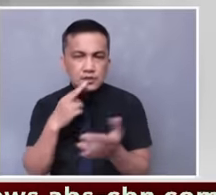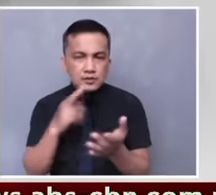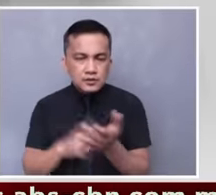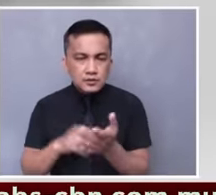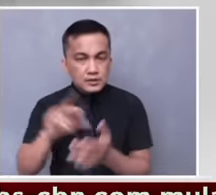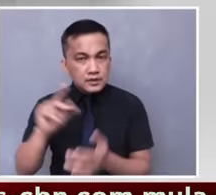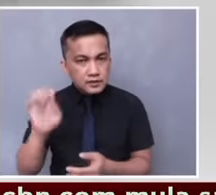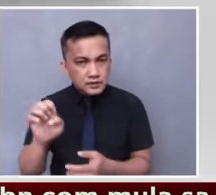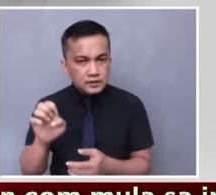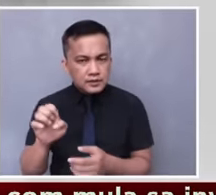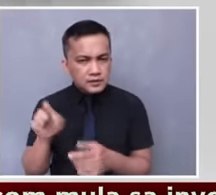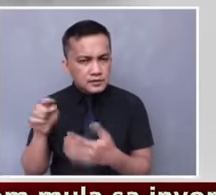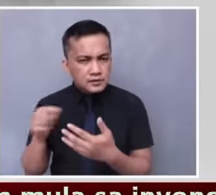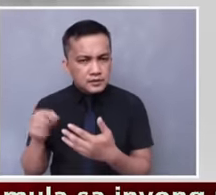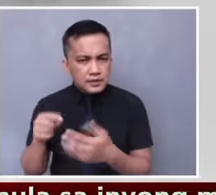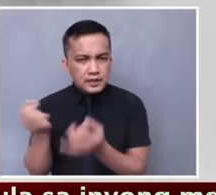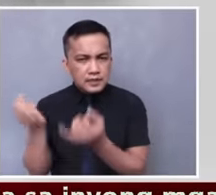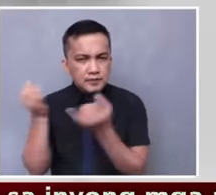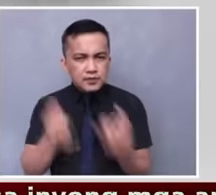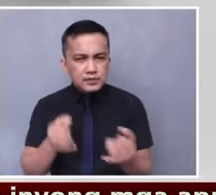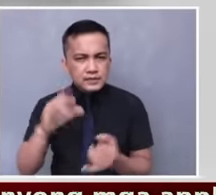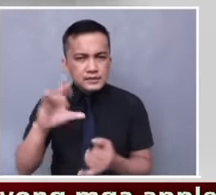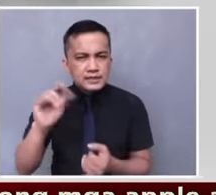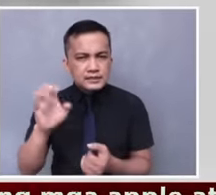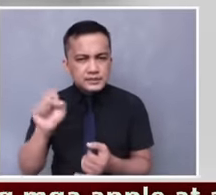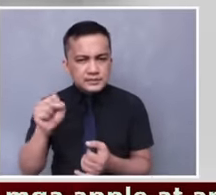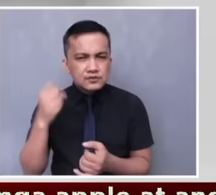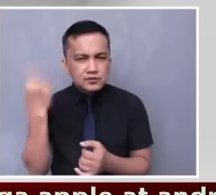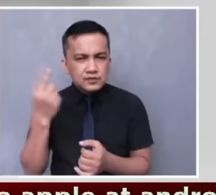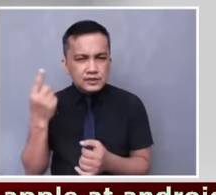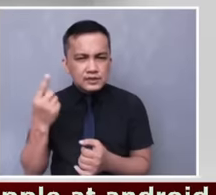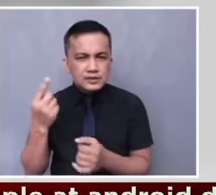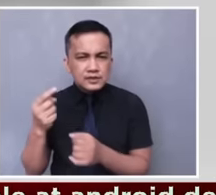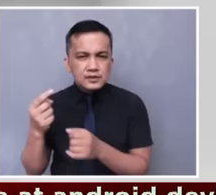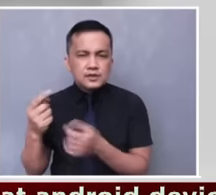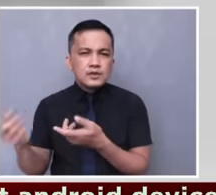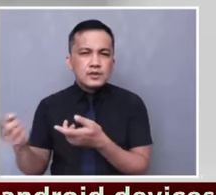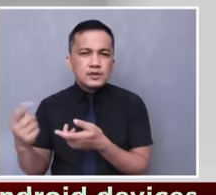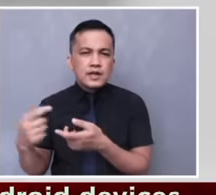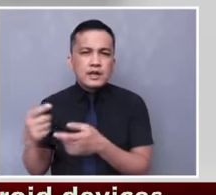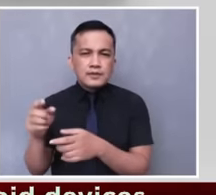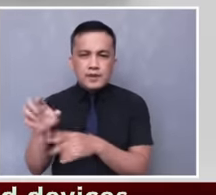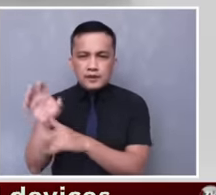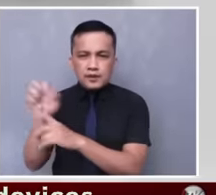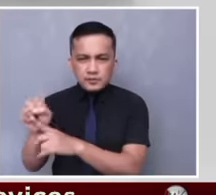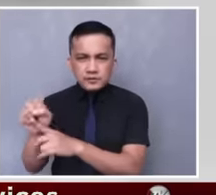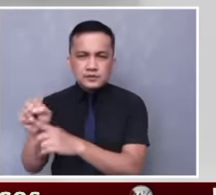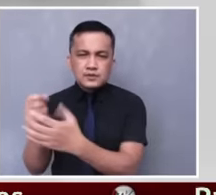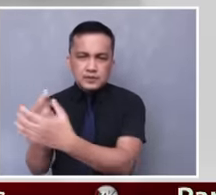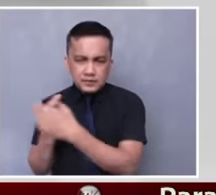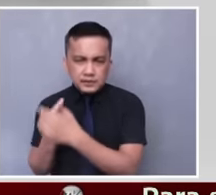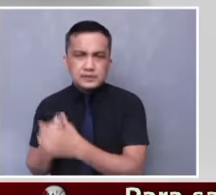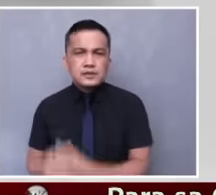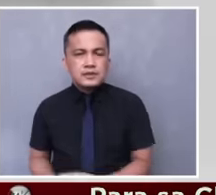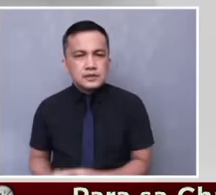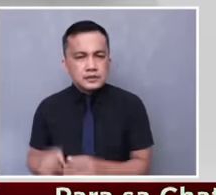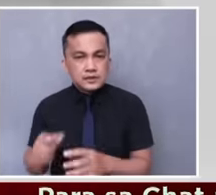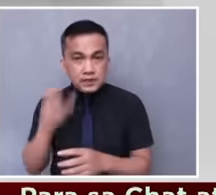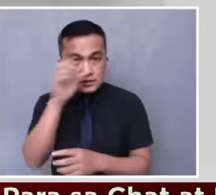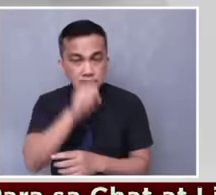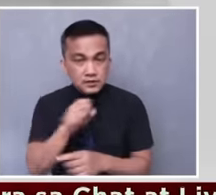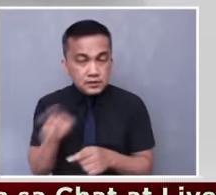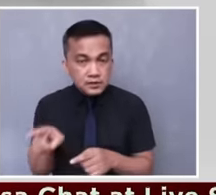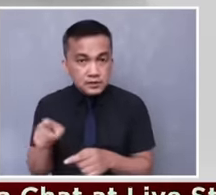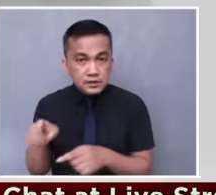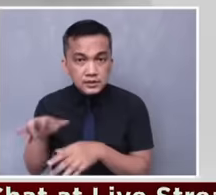ay mga imported cases lamang, no? At mga nahanap nga nila sa quarantine facility. The assumption is these people have